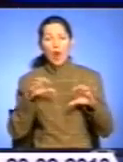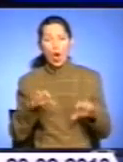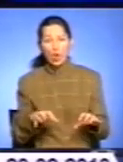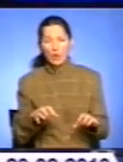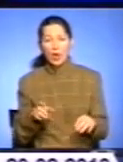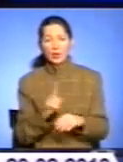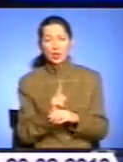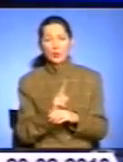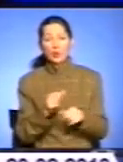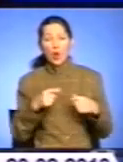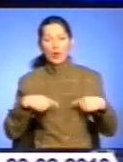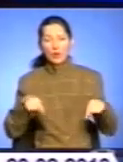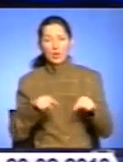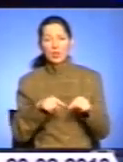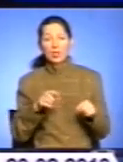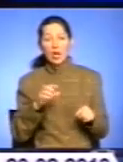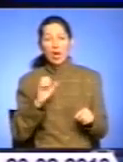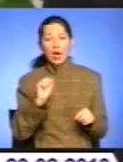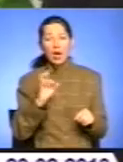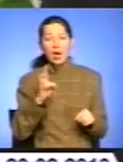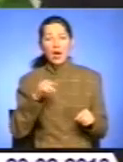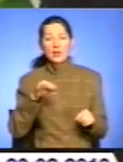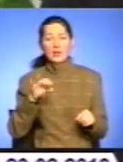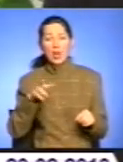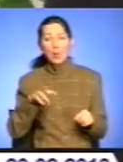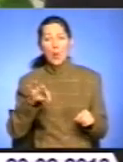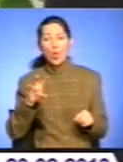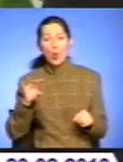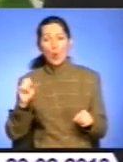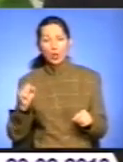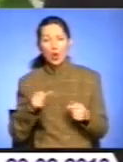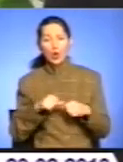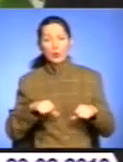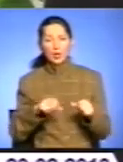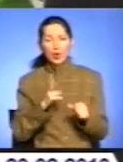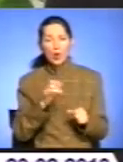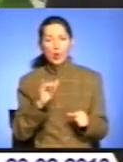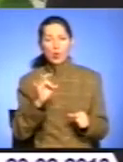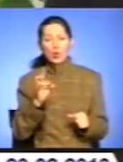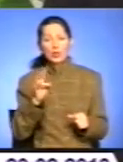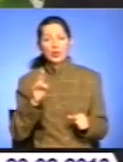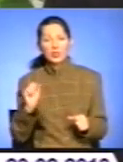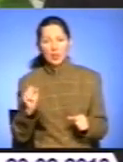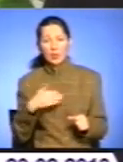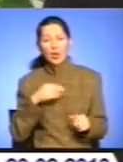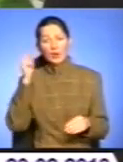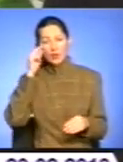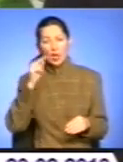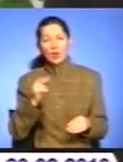комітету України Іван Курницький. Ми вивчаємо і вивчили динаміку підняття цін по